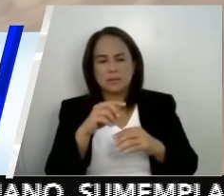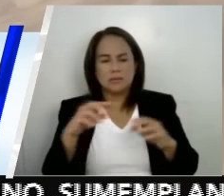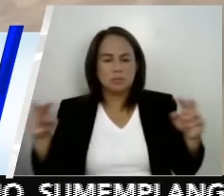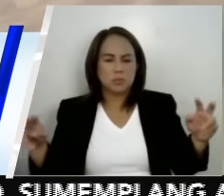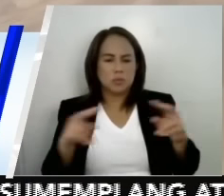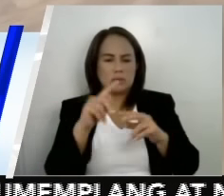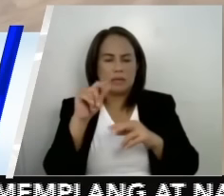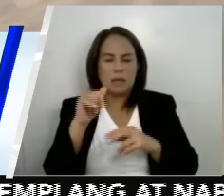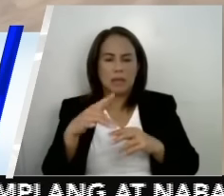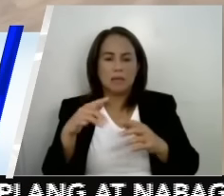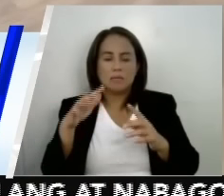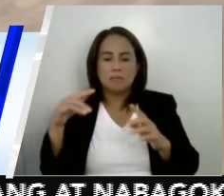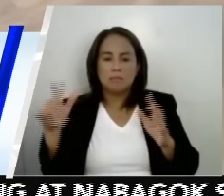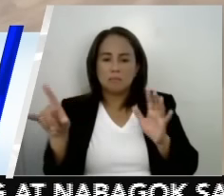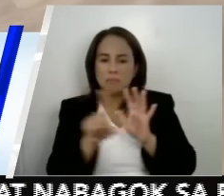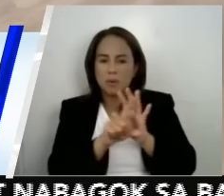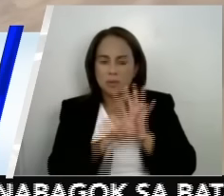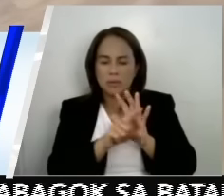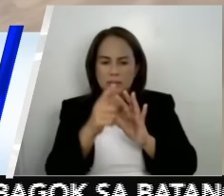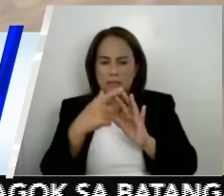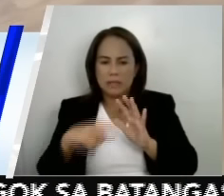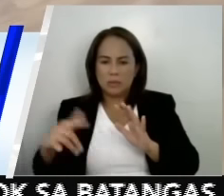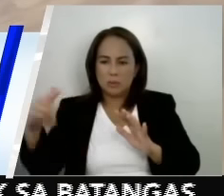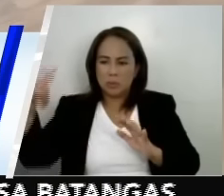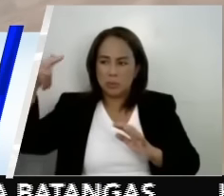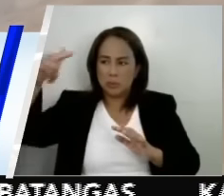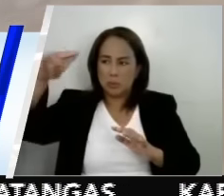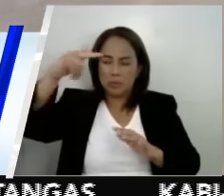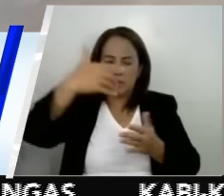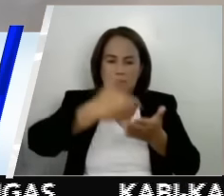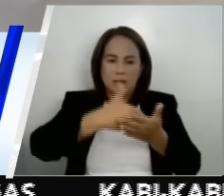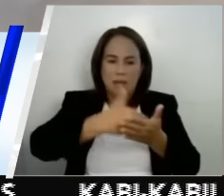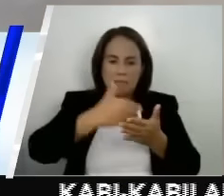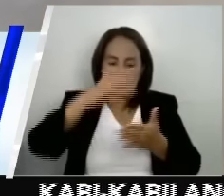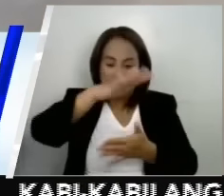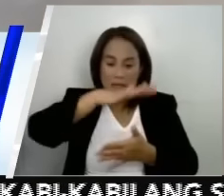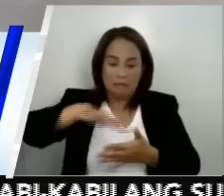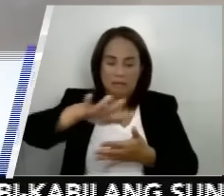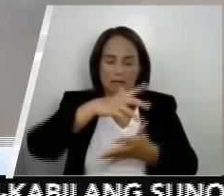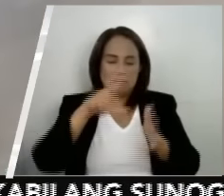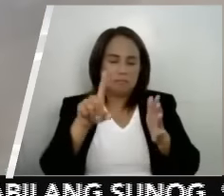paglipad ng anumang sasakyang panghimpapawid malapit sa crater nito.